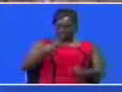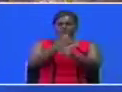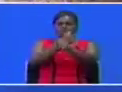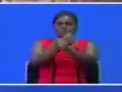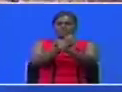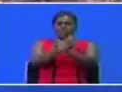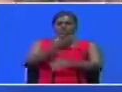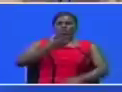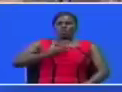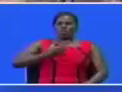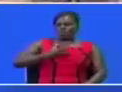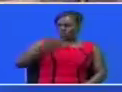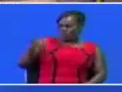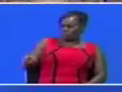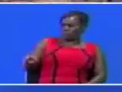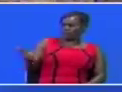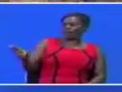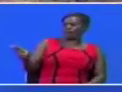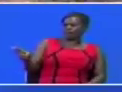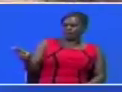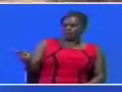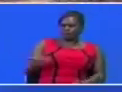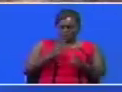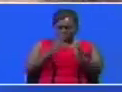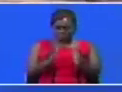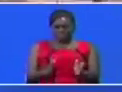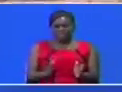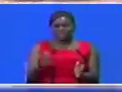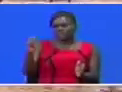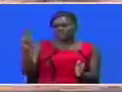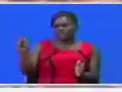kwa kumiliki na kujihami kwa bunduki. Shadrack Miti, KTN Leo.